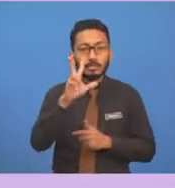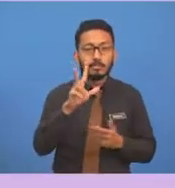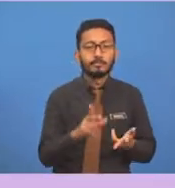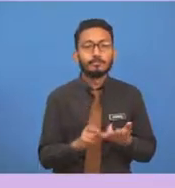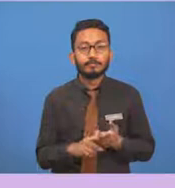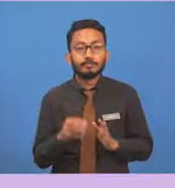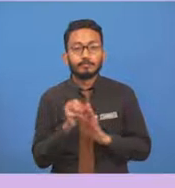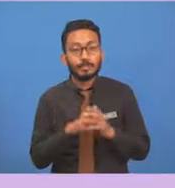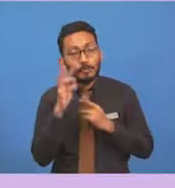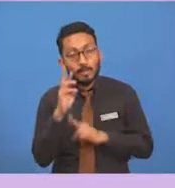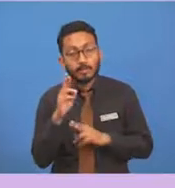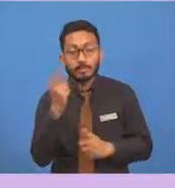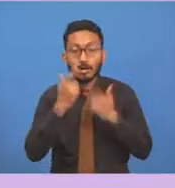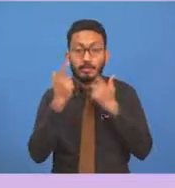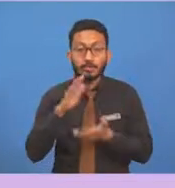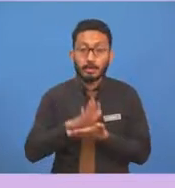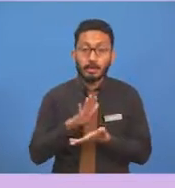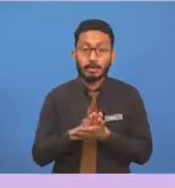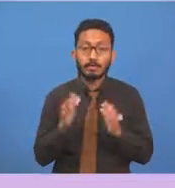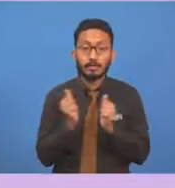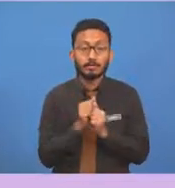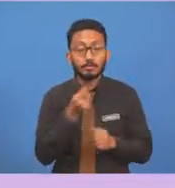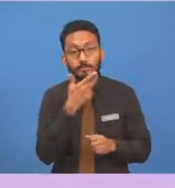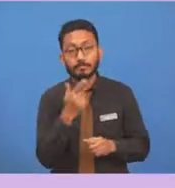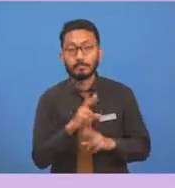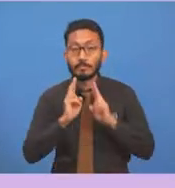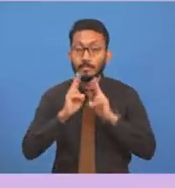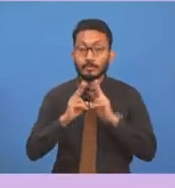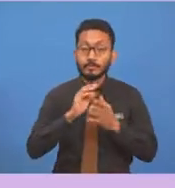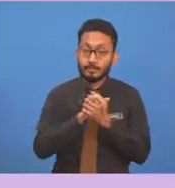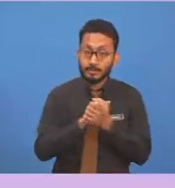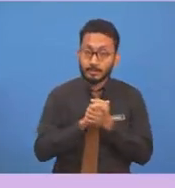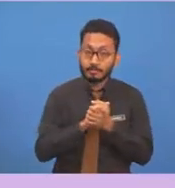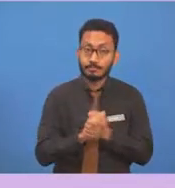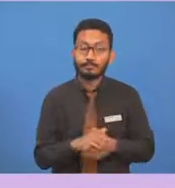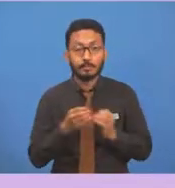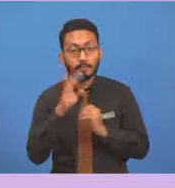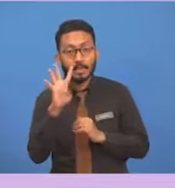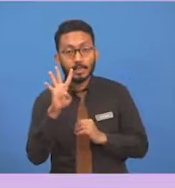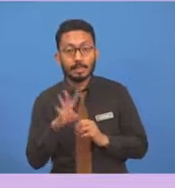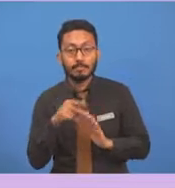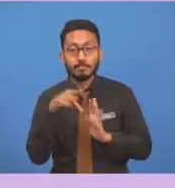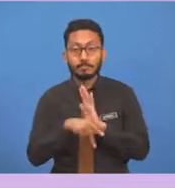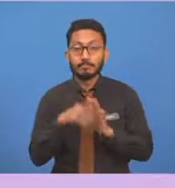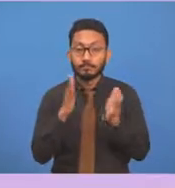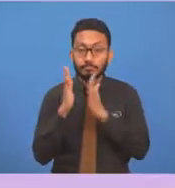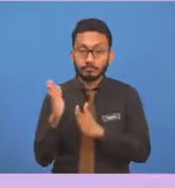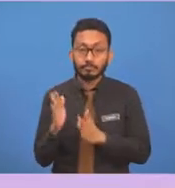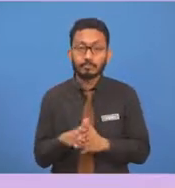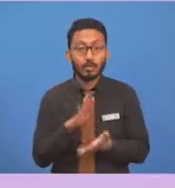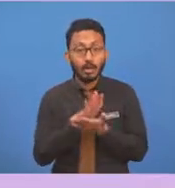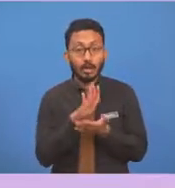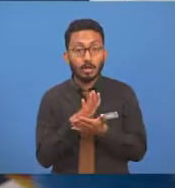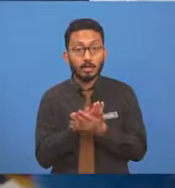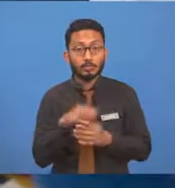dengan senyuman dan ucapan salam. Keempat, mematuhi peraturan sekolah.